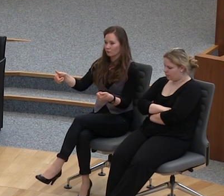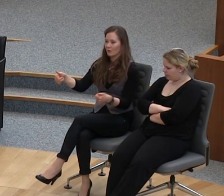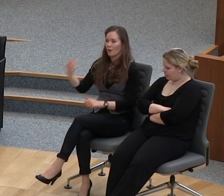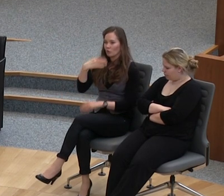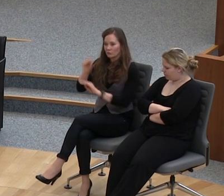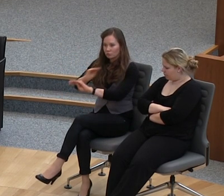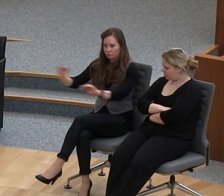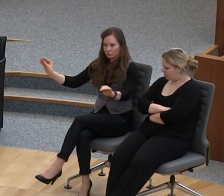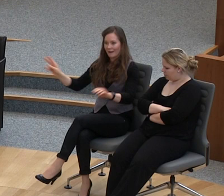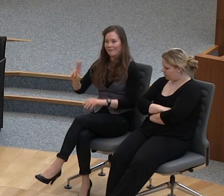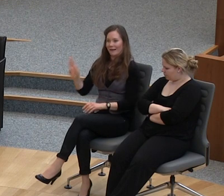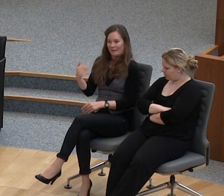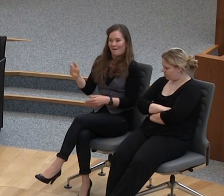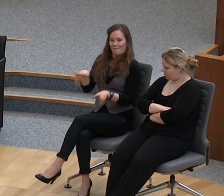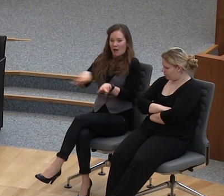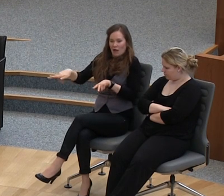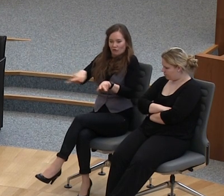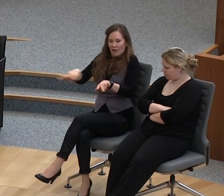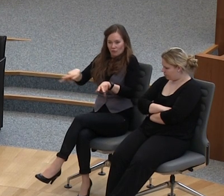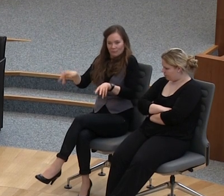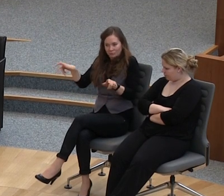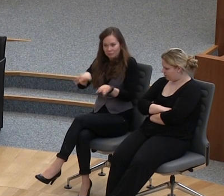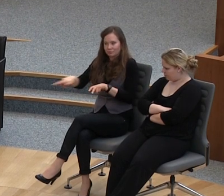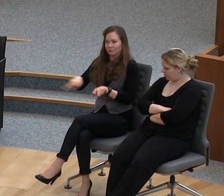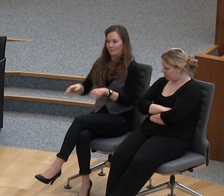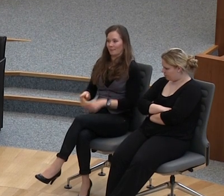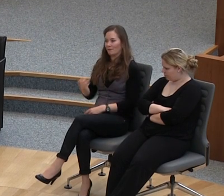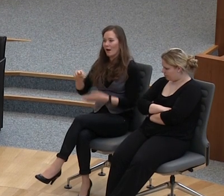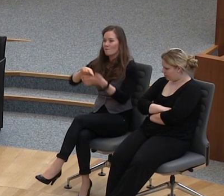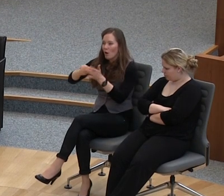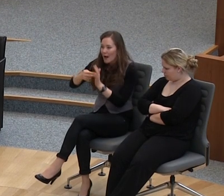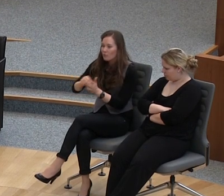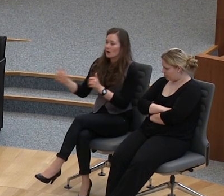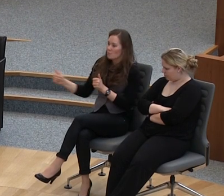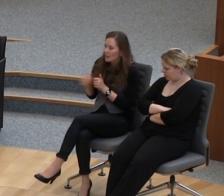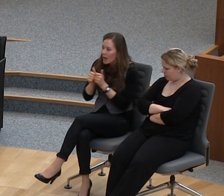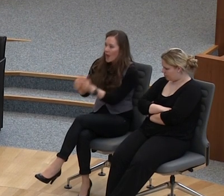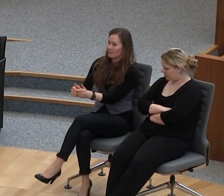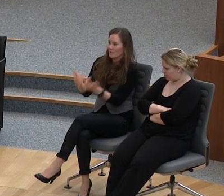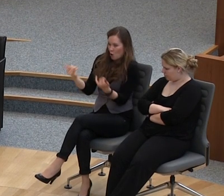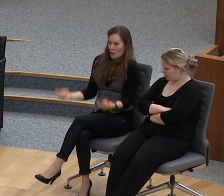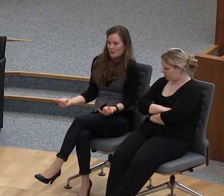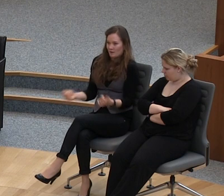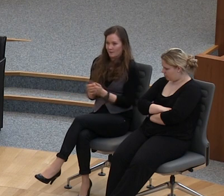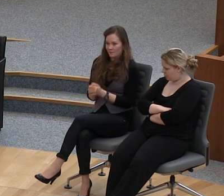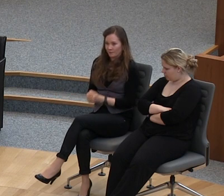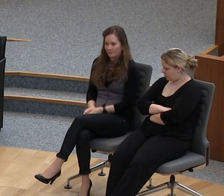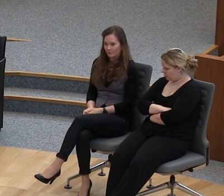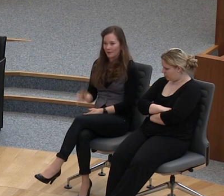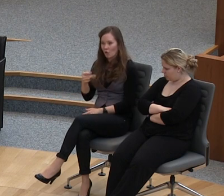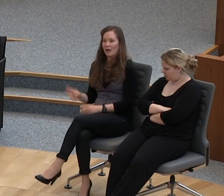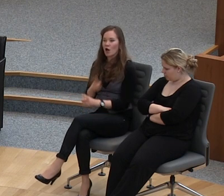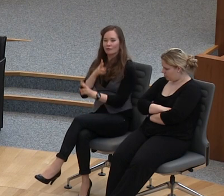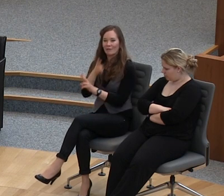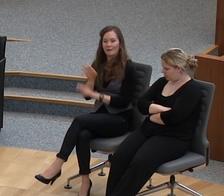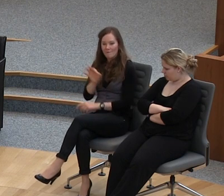aussprechen, die diese Veranstaltung organisiert haben, vorbereitet haben, begleitet haben heute. Und